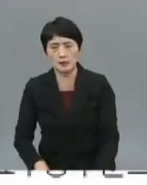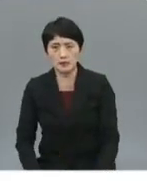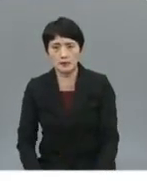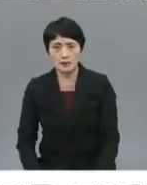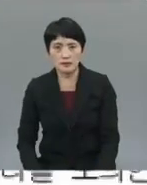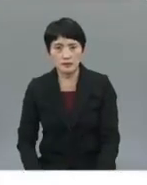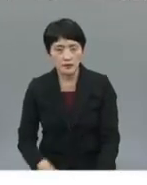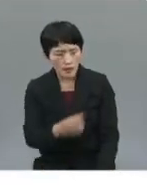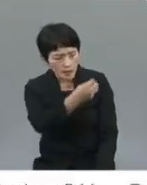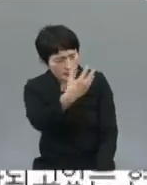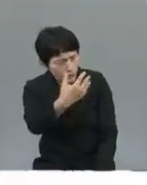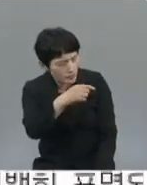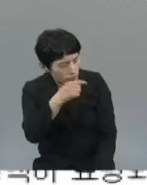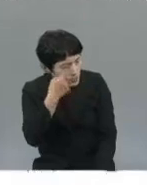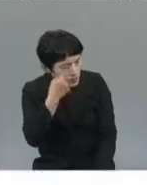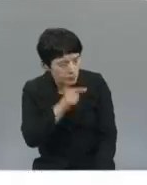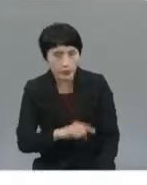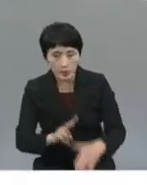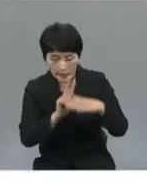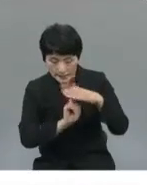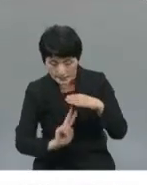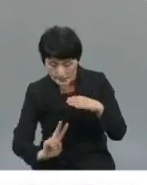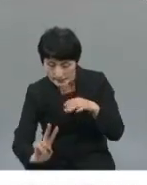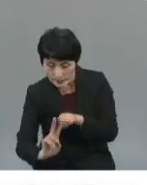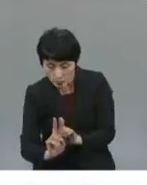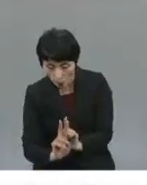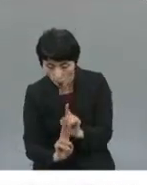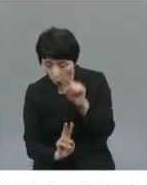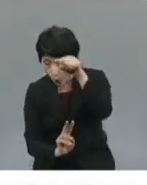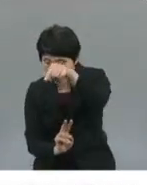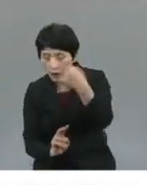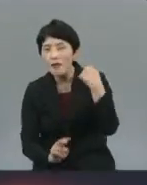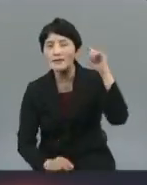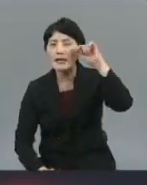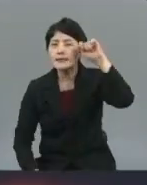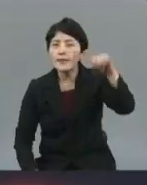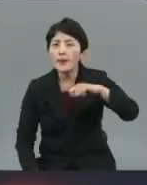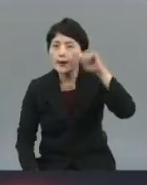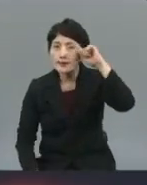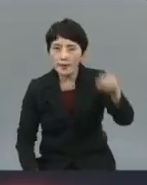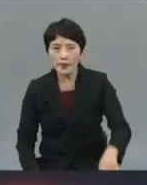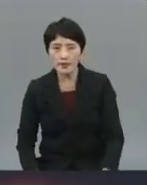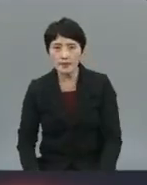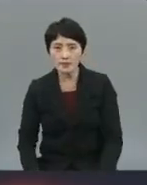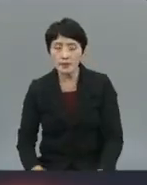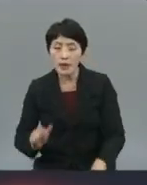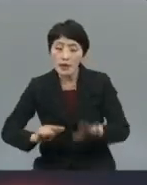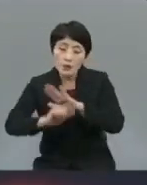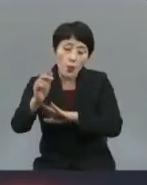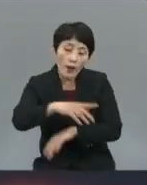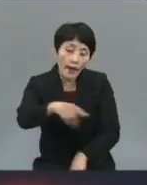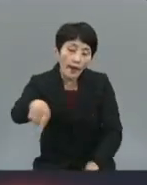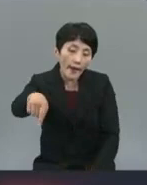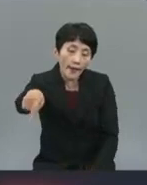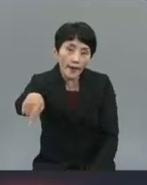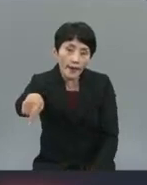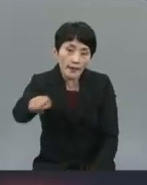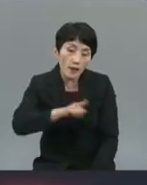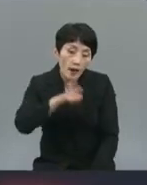および韓国の軍当局はともに翌日の13日その内容を発表しました